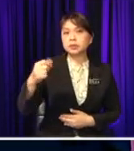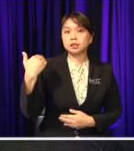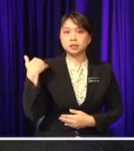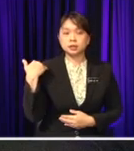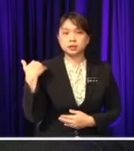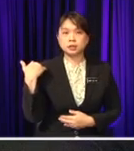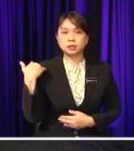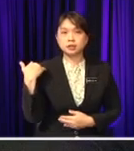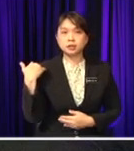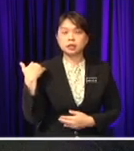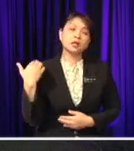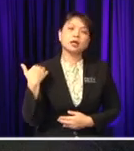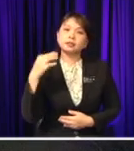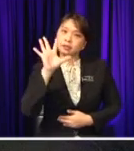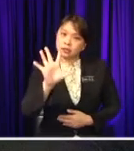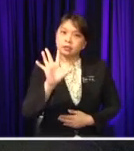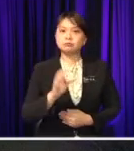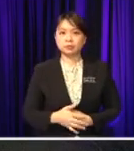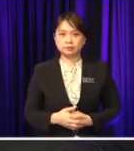ada lima